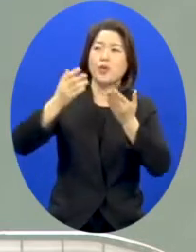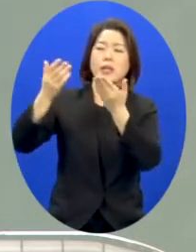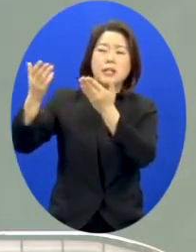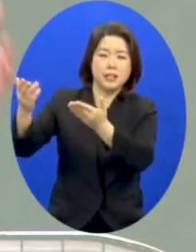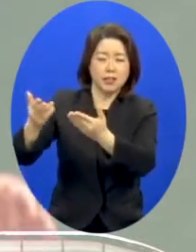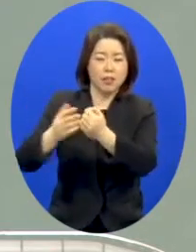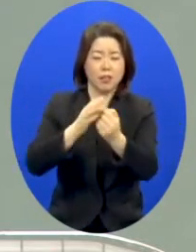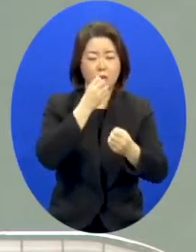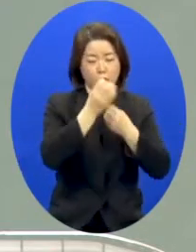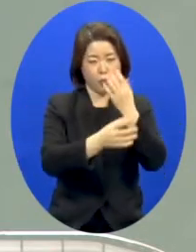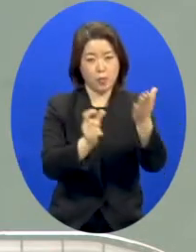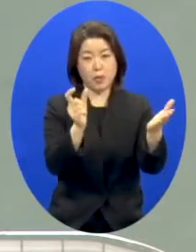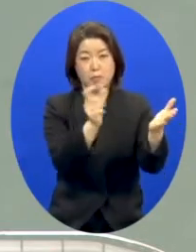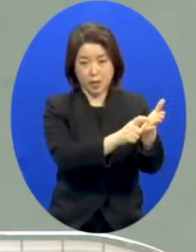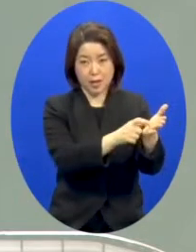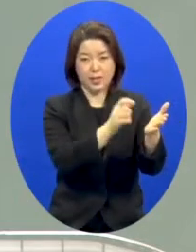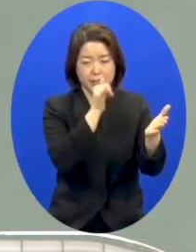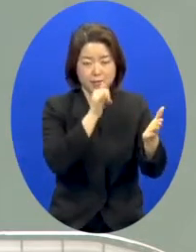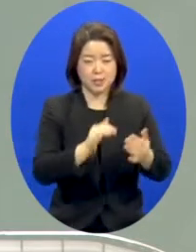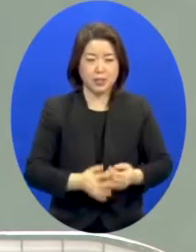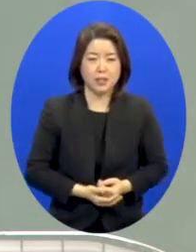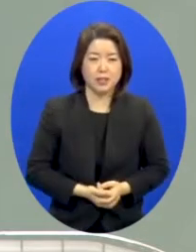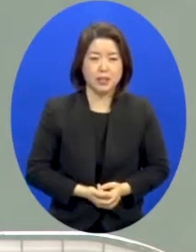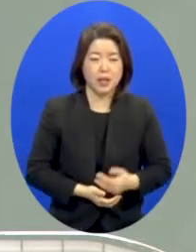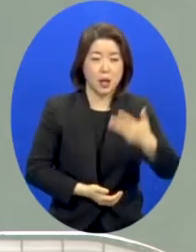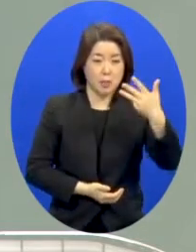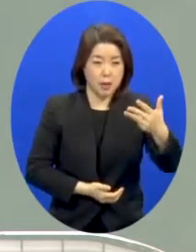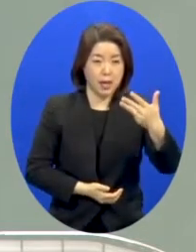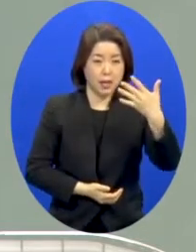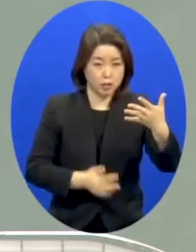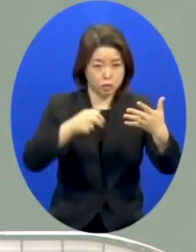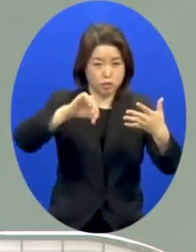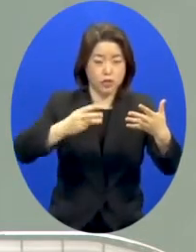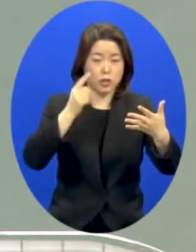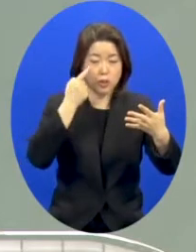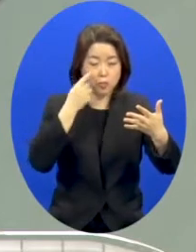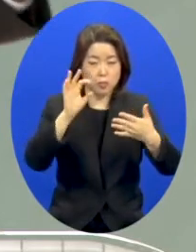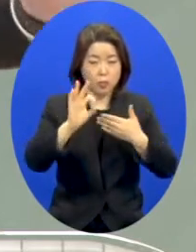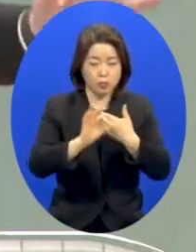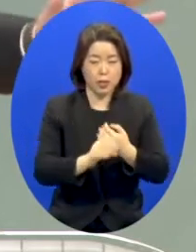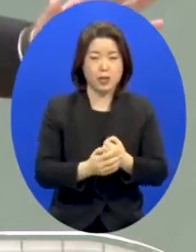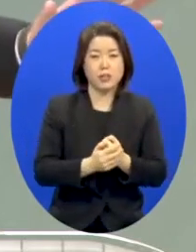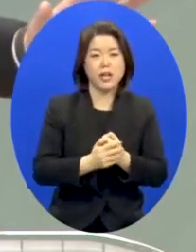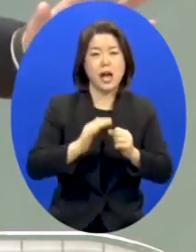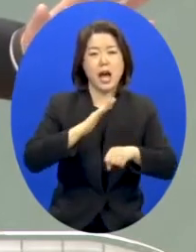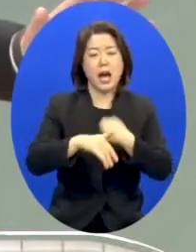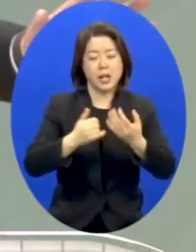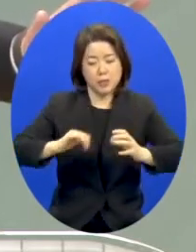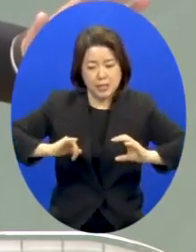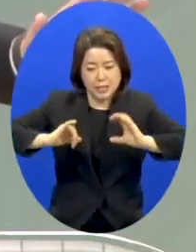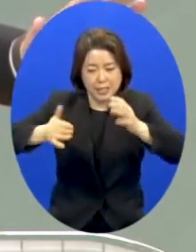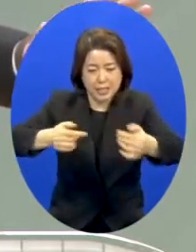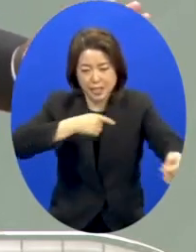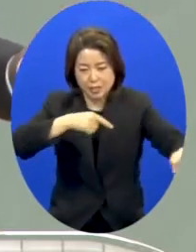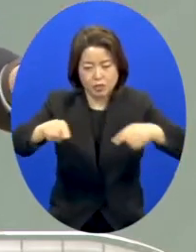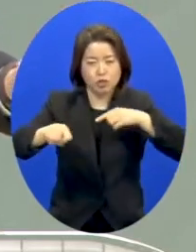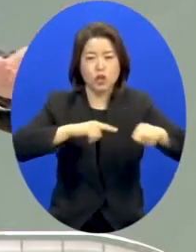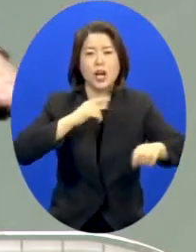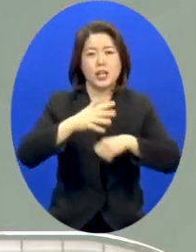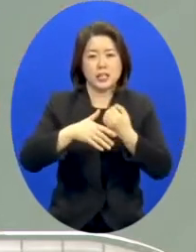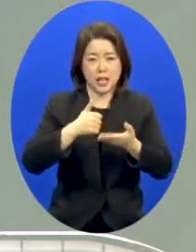고백하는 것입니다 8절 구조를 보면 하나님은 세상을 주관하시는 하나님 이십니다